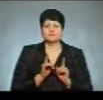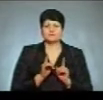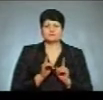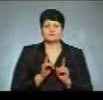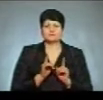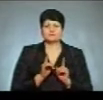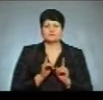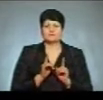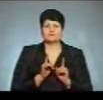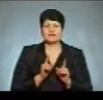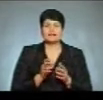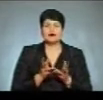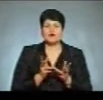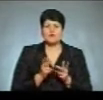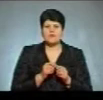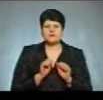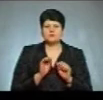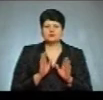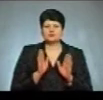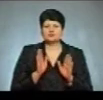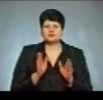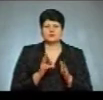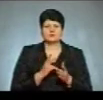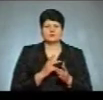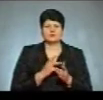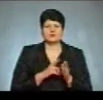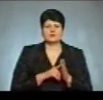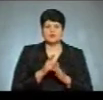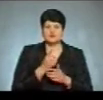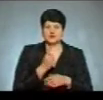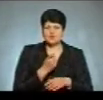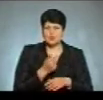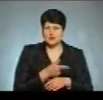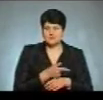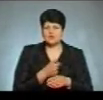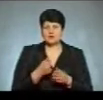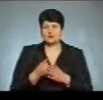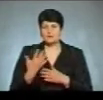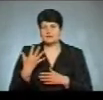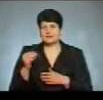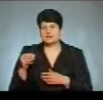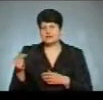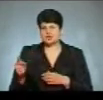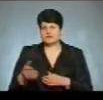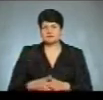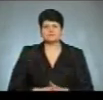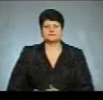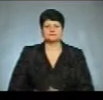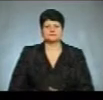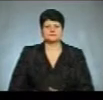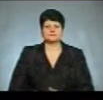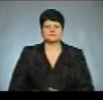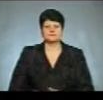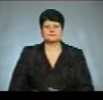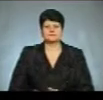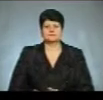що самі нарахування можуть відбуватися починаючи від 100 гривень і до 5000 гривень.